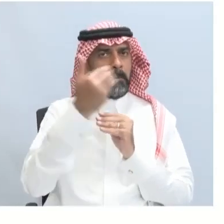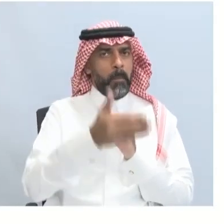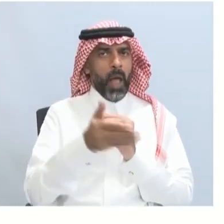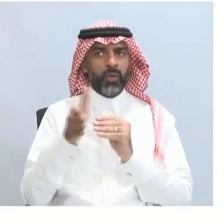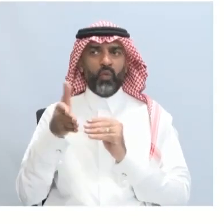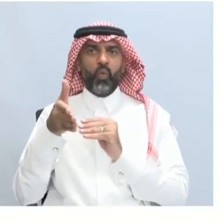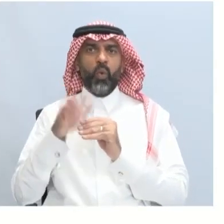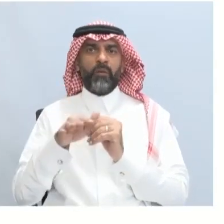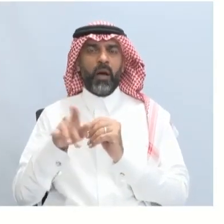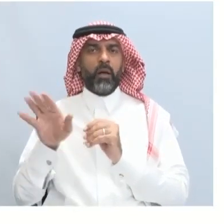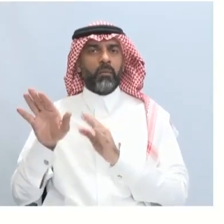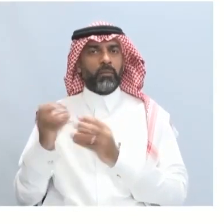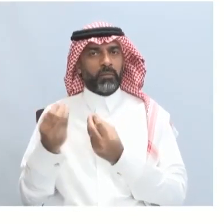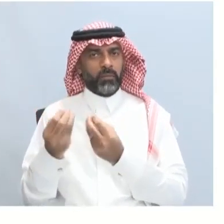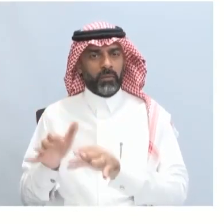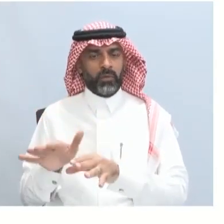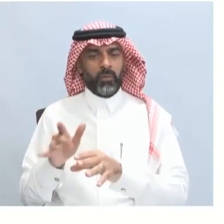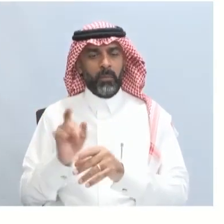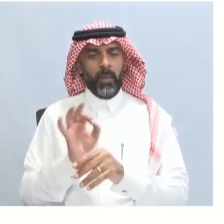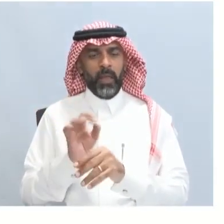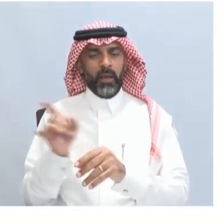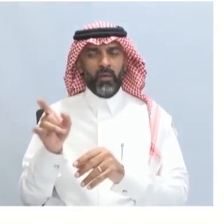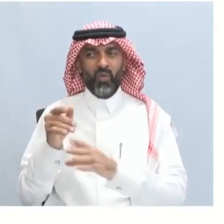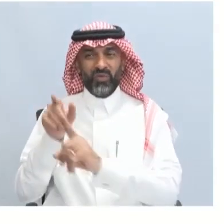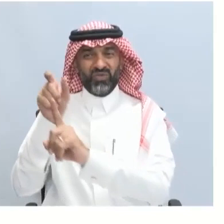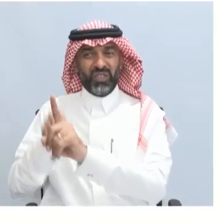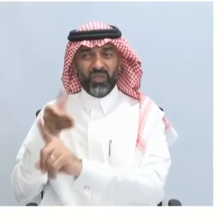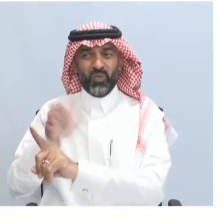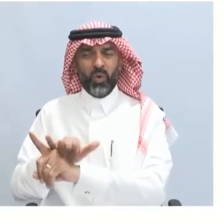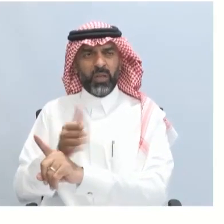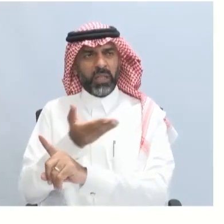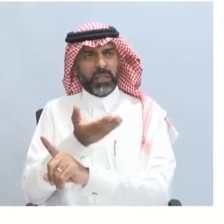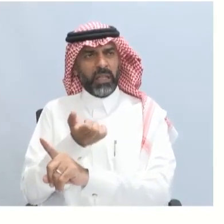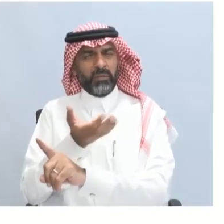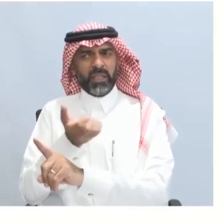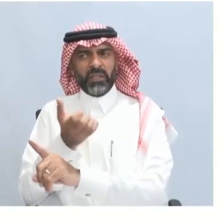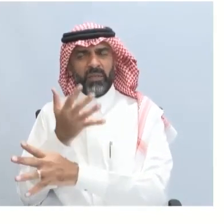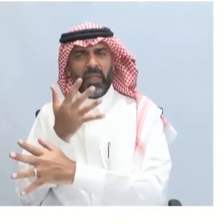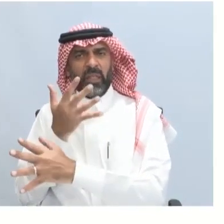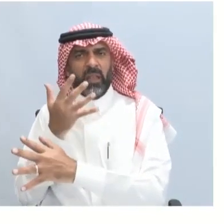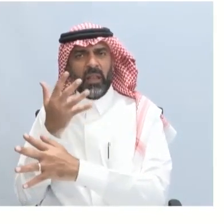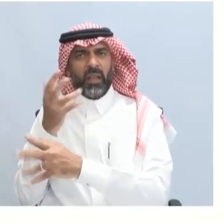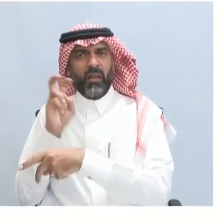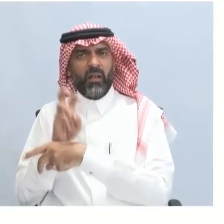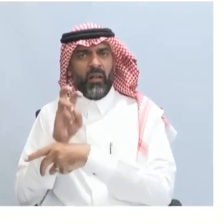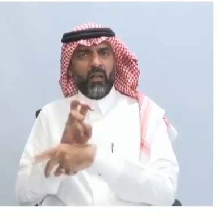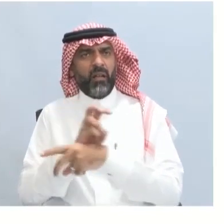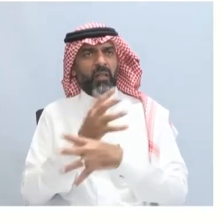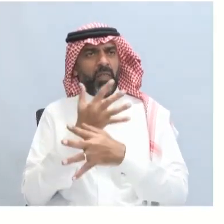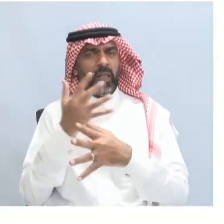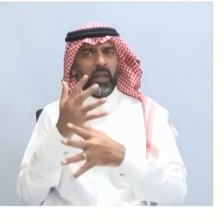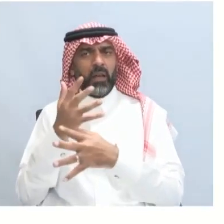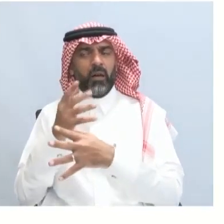المتوفى مثقله بالديون فان امواله تبقى على حكم ملكه حتى